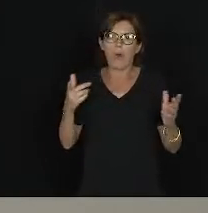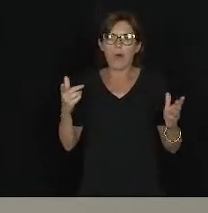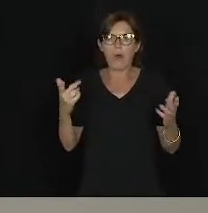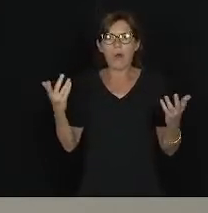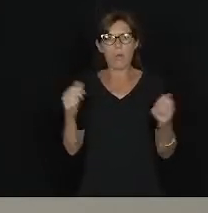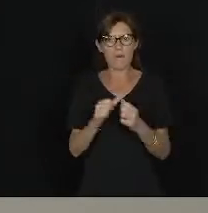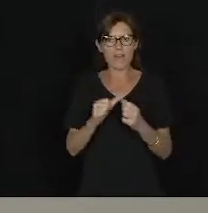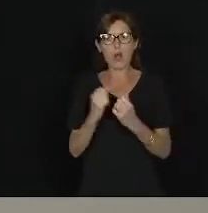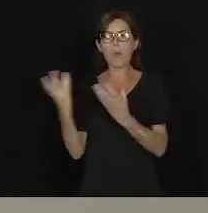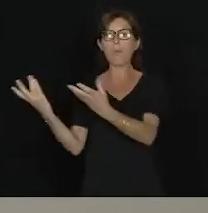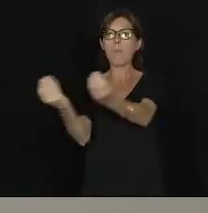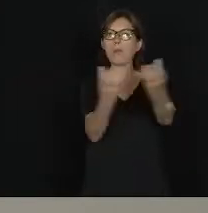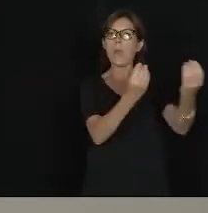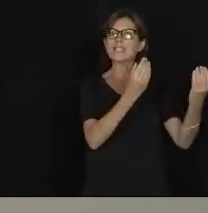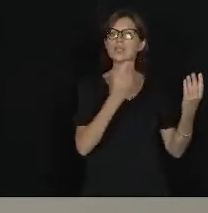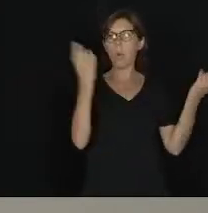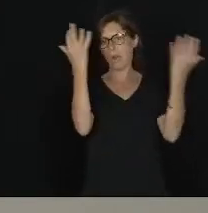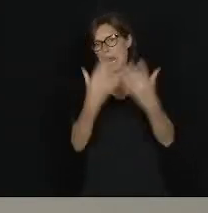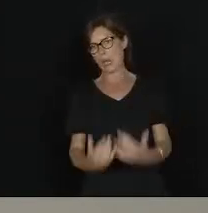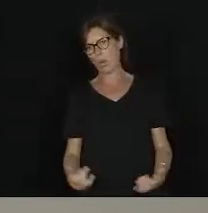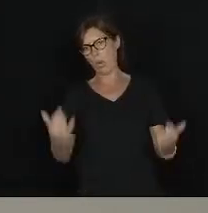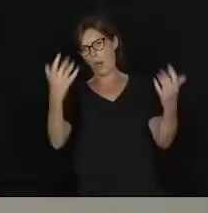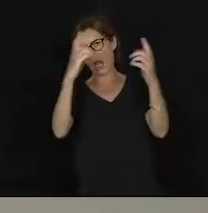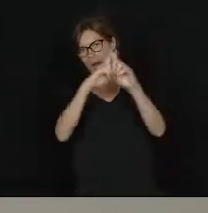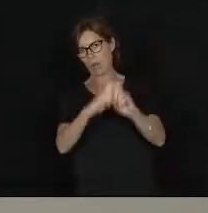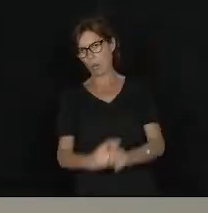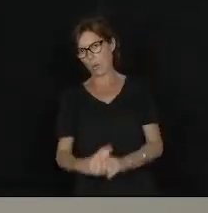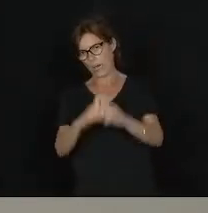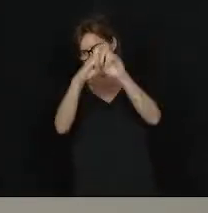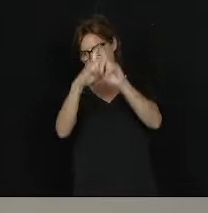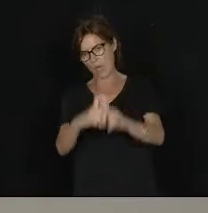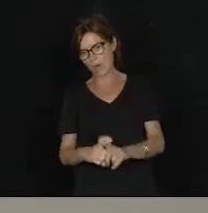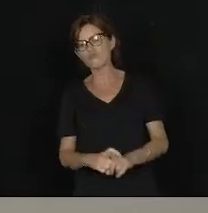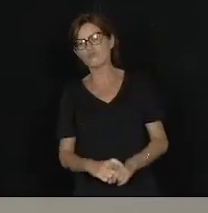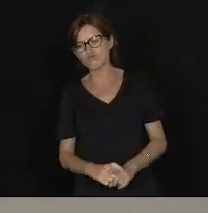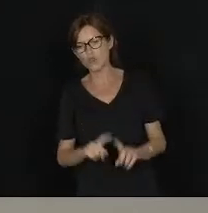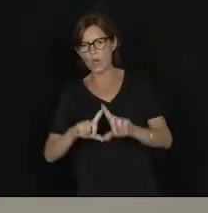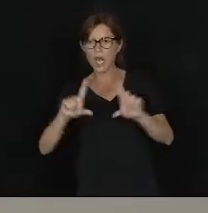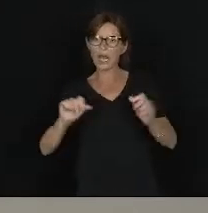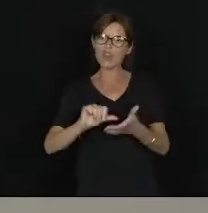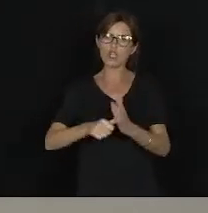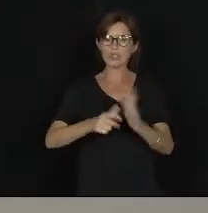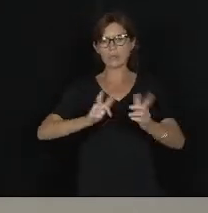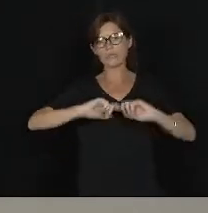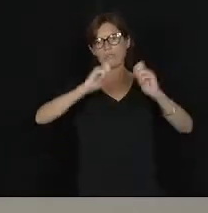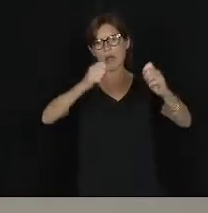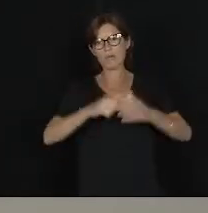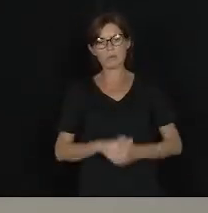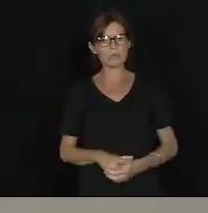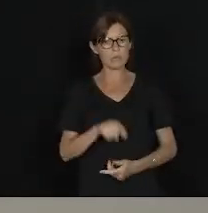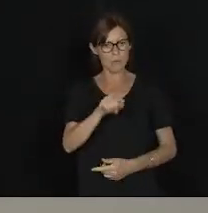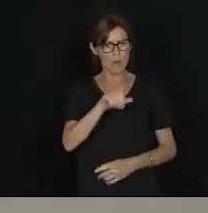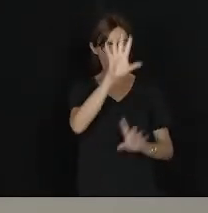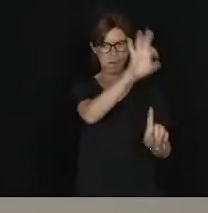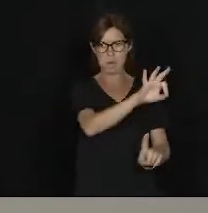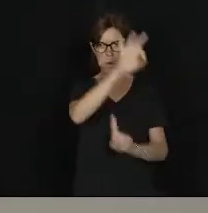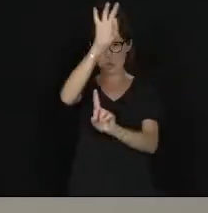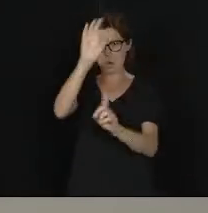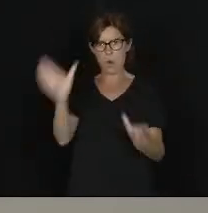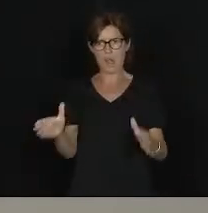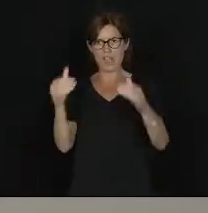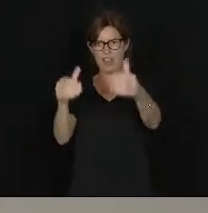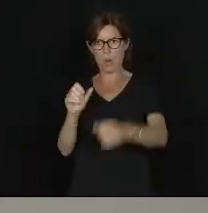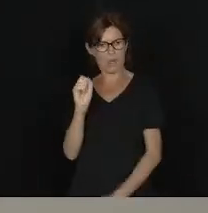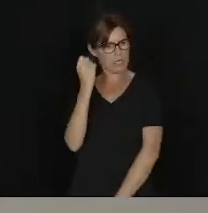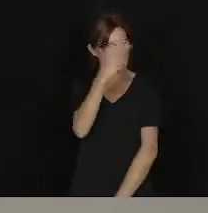compter les populations, leur donner des papiers d'identité, leur assigner une catégorisation, notamment une catégorisation sociale,